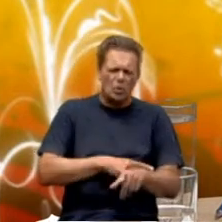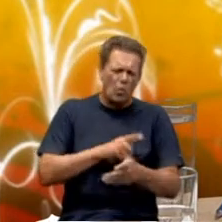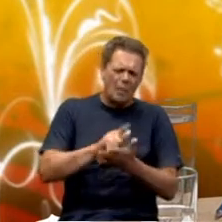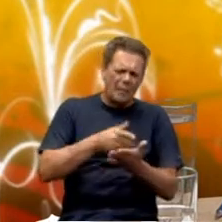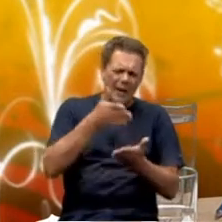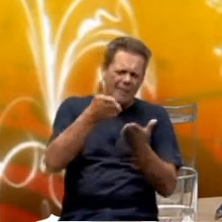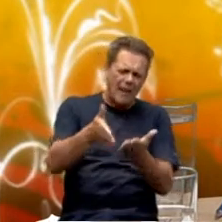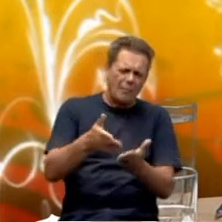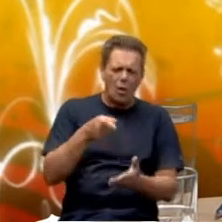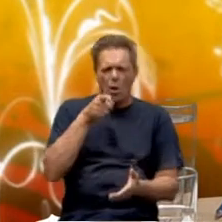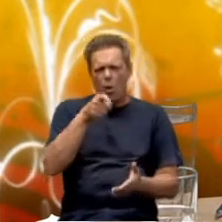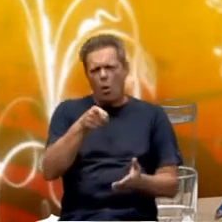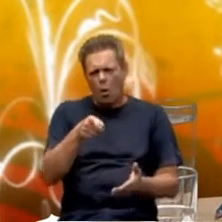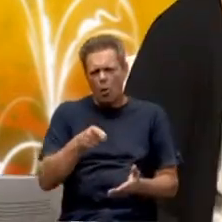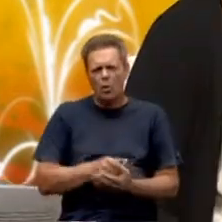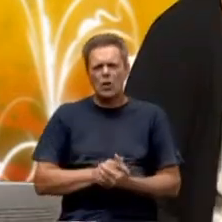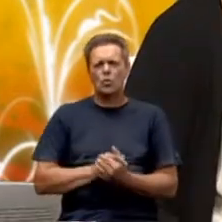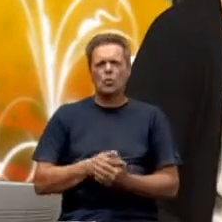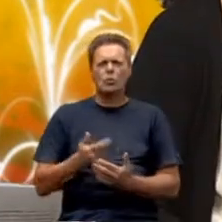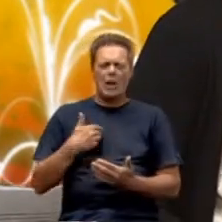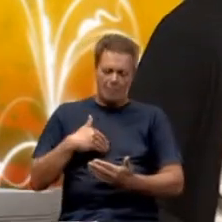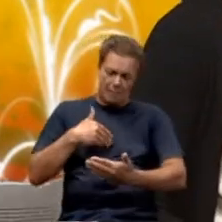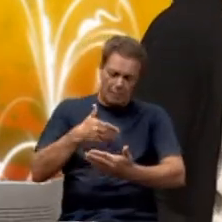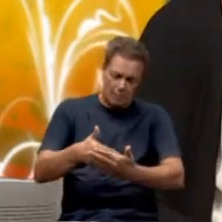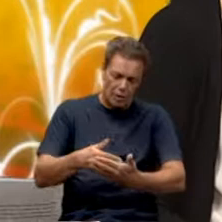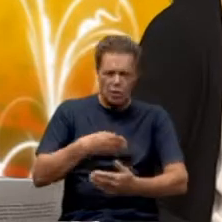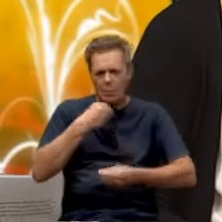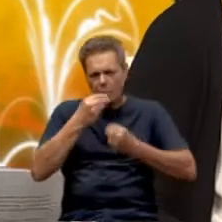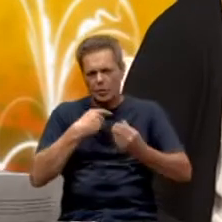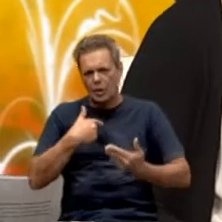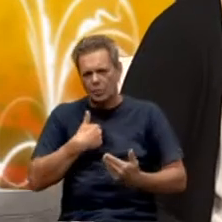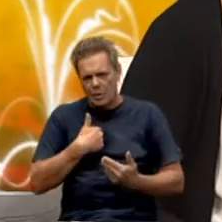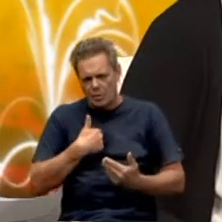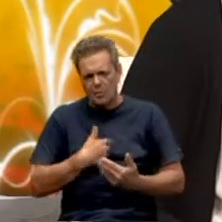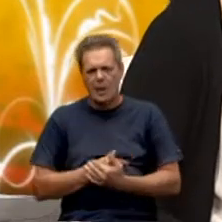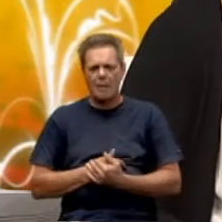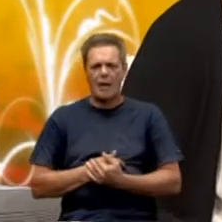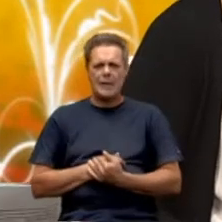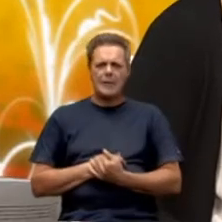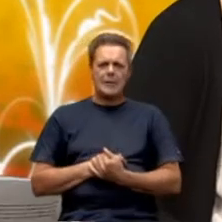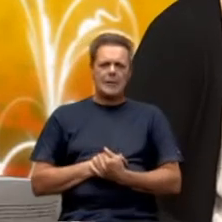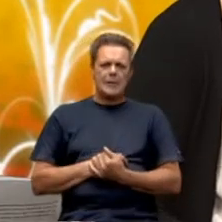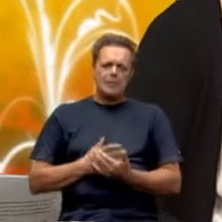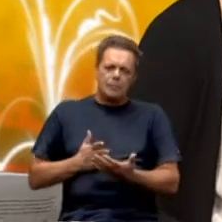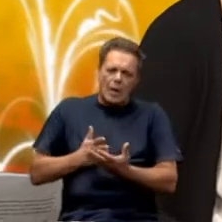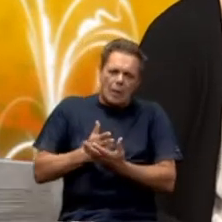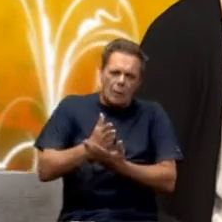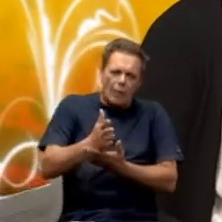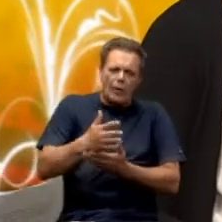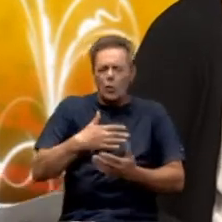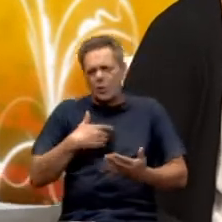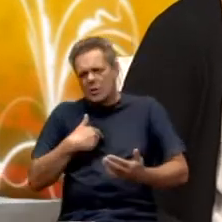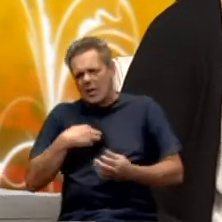i oni su nam prišli i ono, pričali su s nama i proveli nas kroz cijelo to